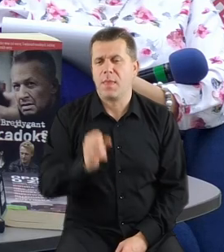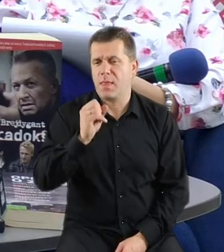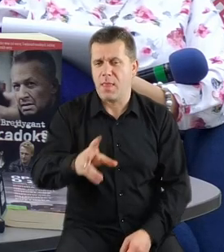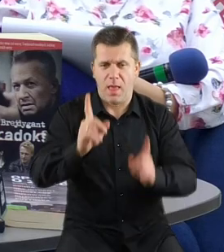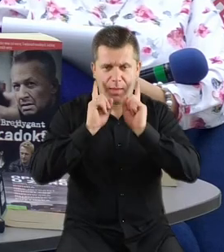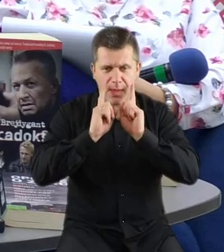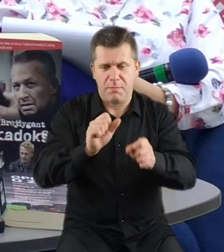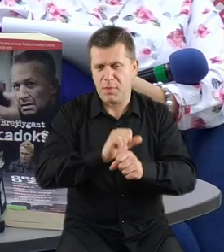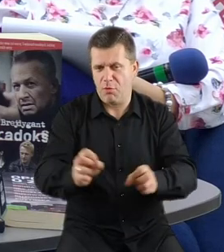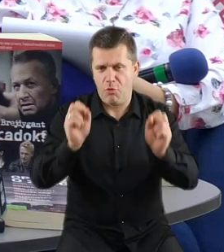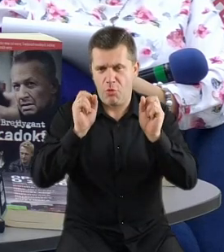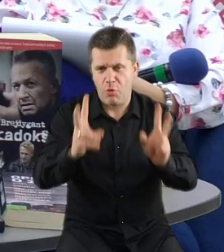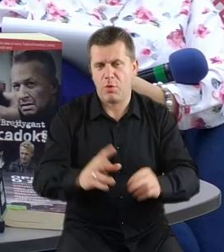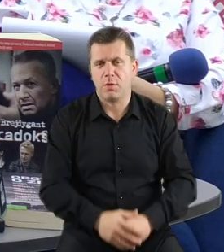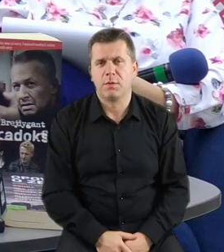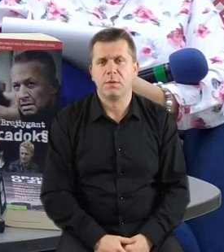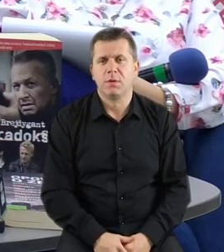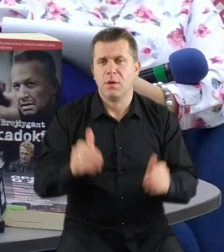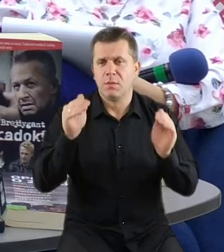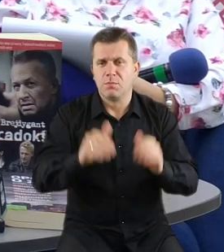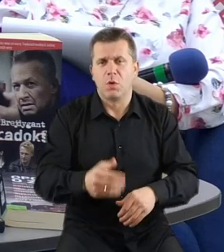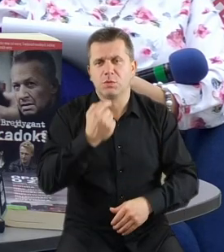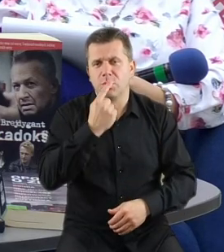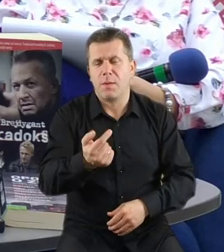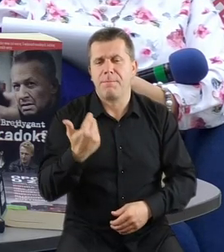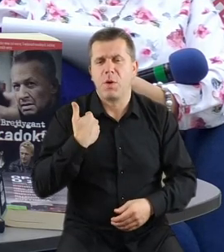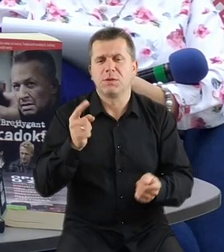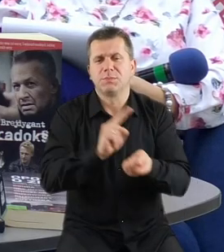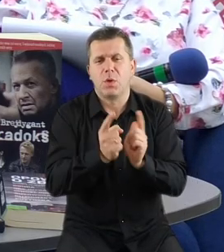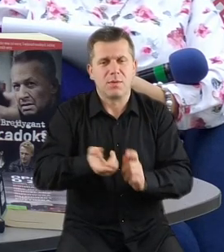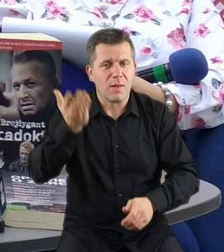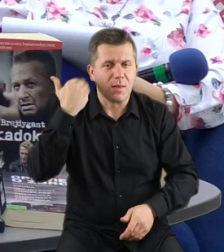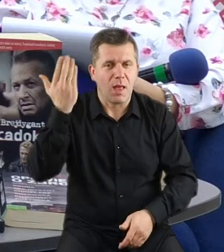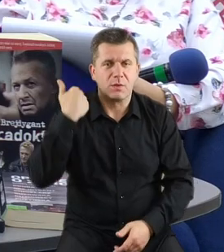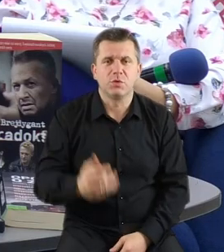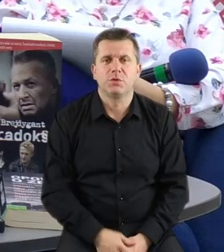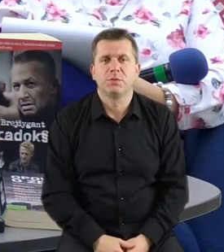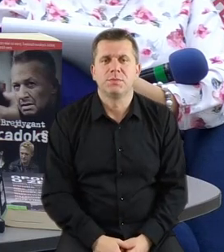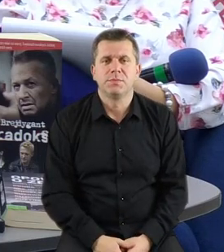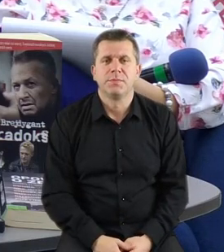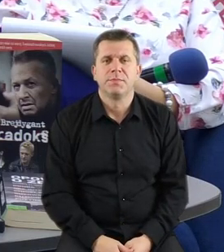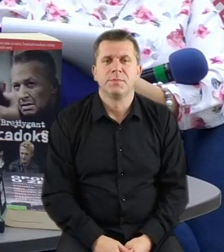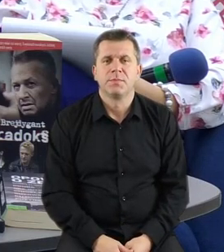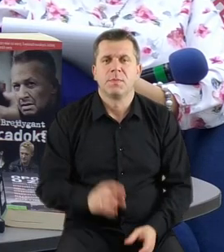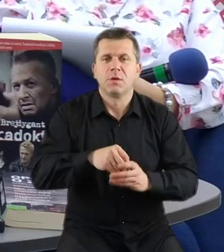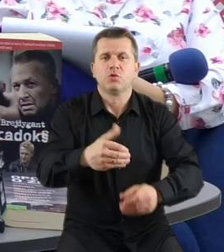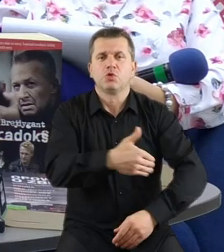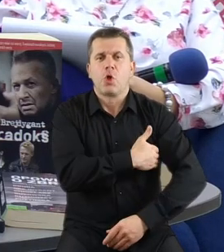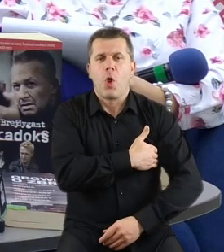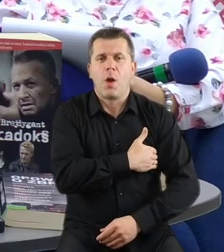naprawdę jest okej. No mogę anegdotycznie jeszcze powiedzieć, jak na spotkaniu kiedyś w szkole